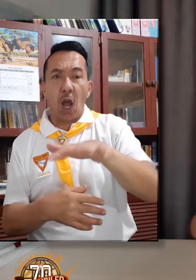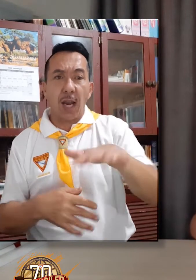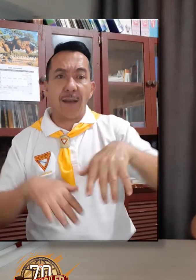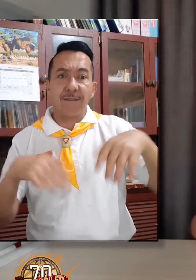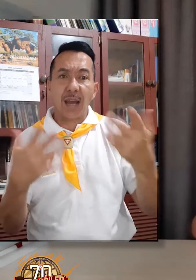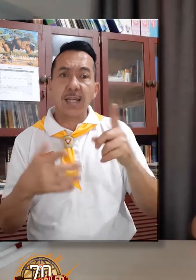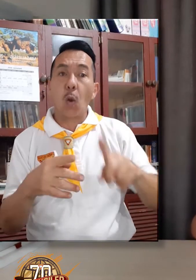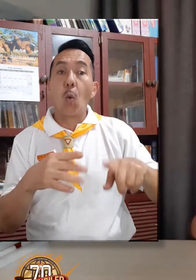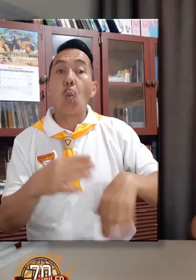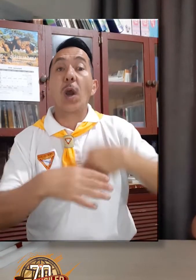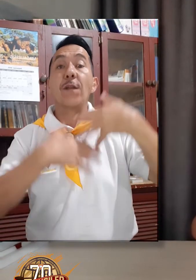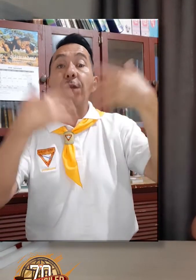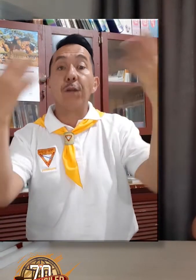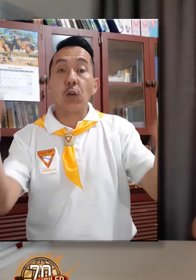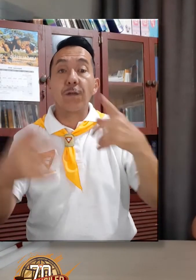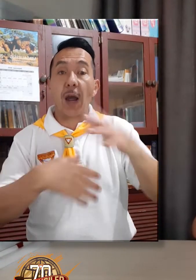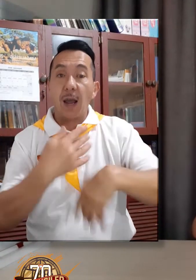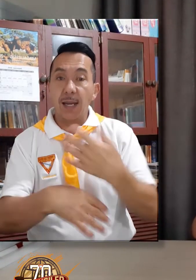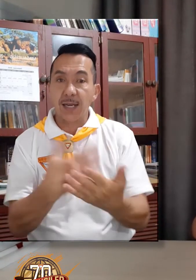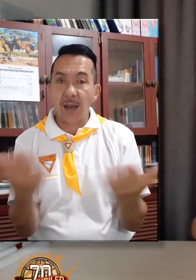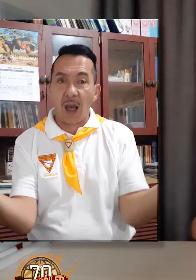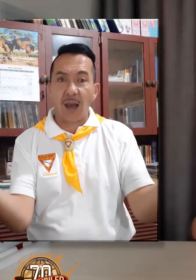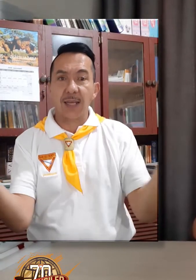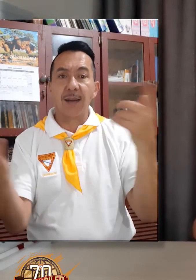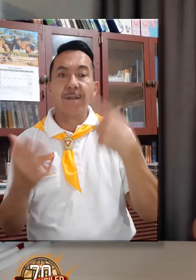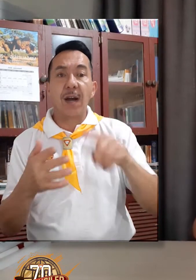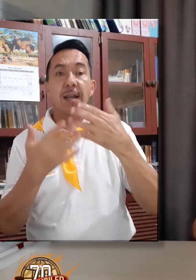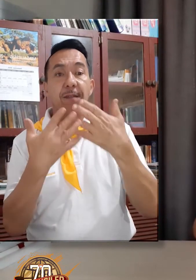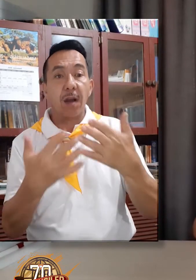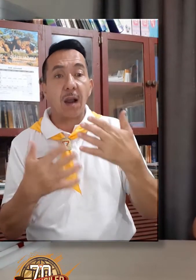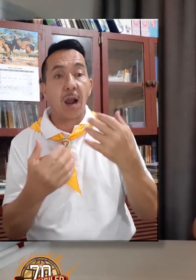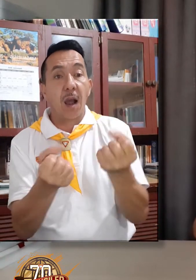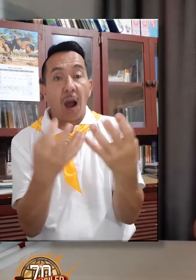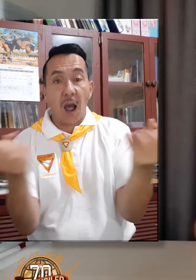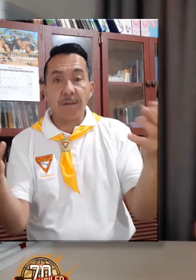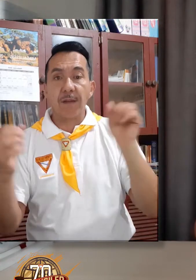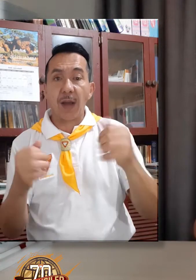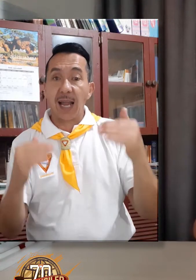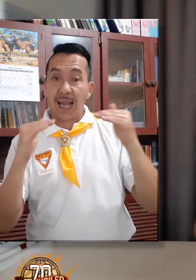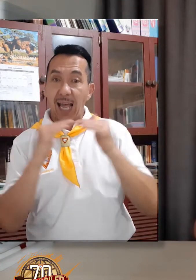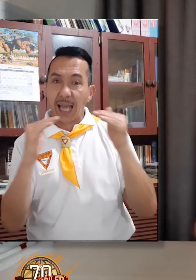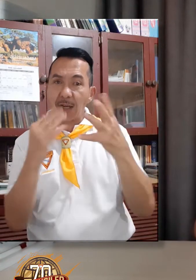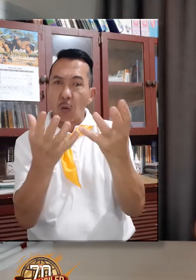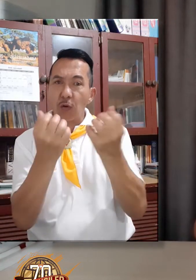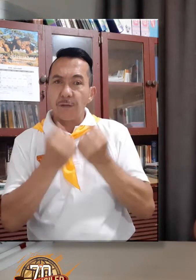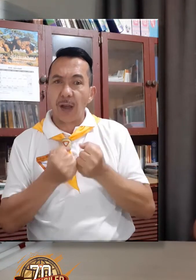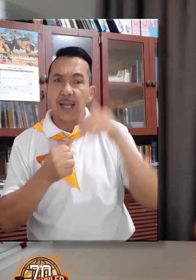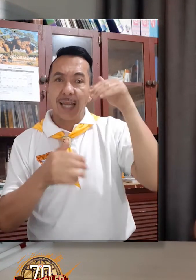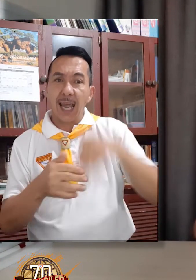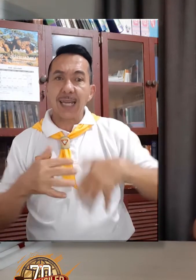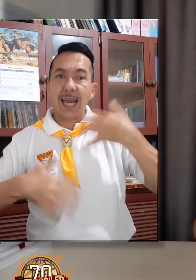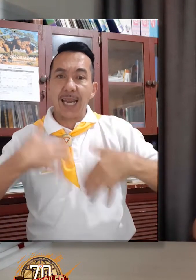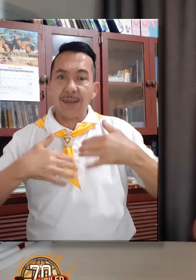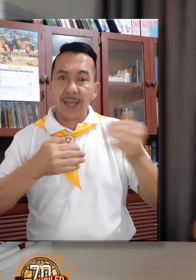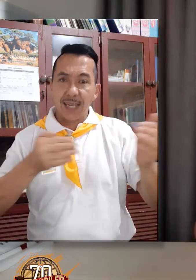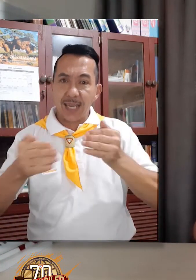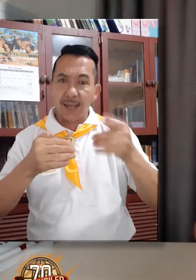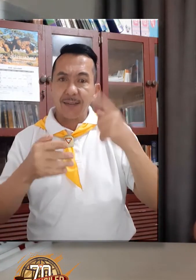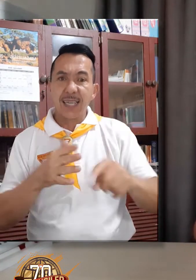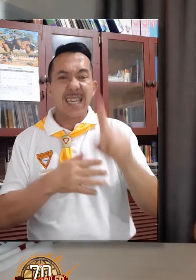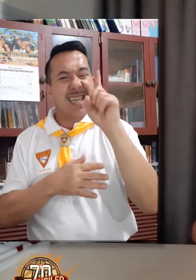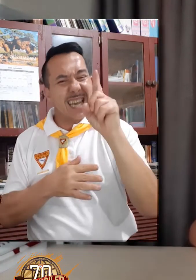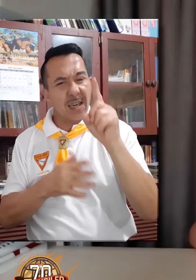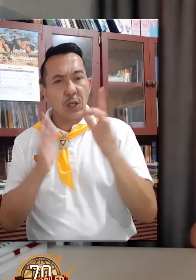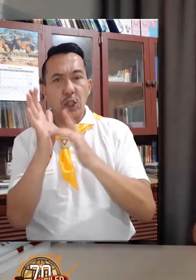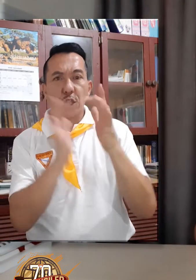wat die oorvloed van die genade en van die gawe van die geregtigheid ontvang, in die lewe heers deur die een,